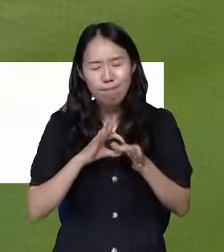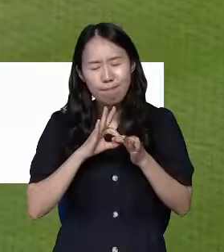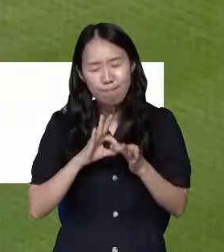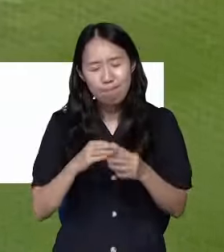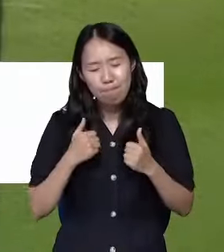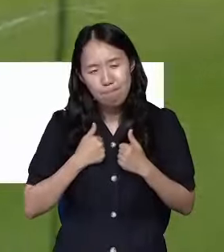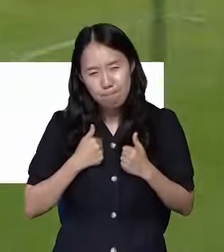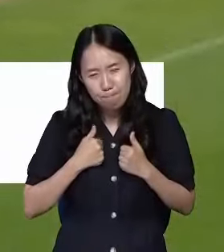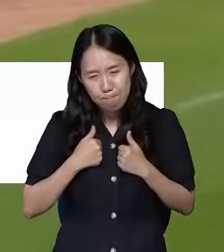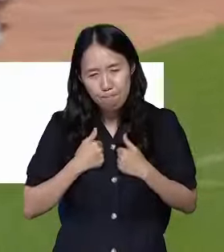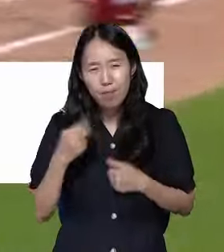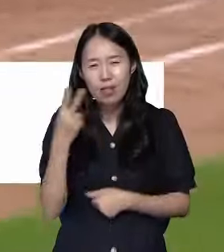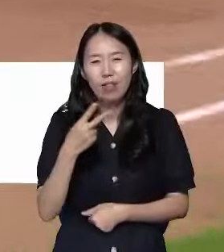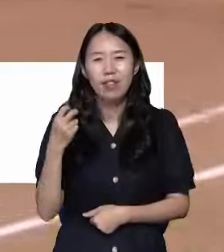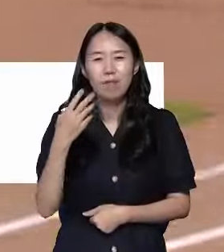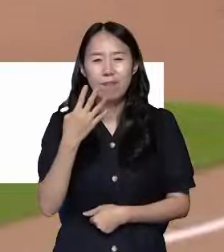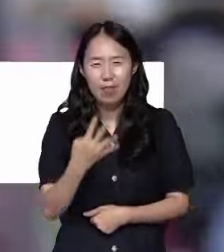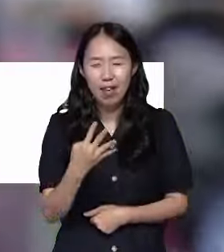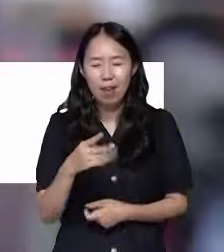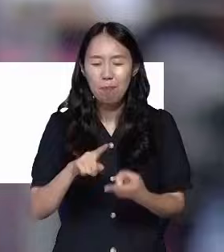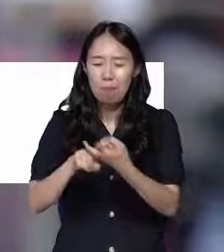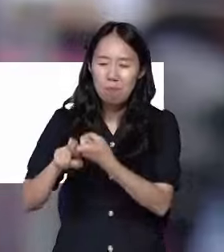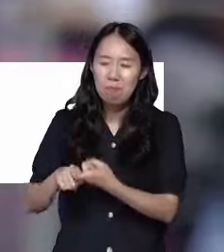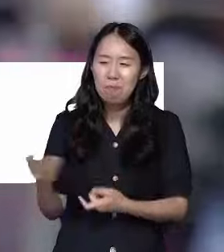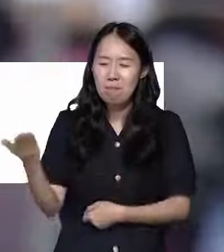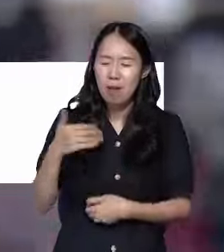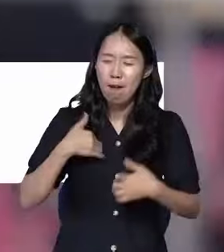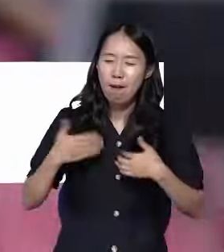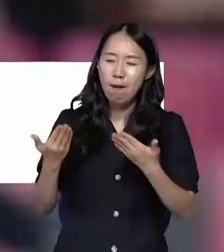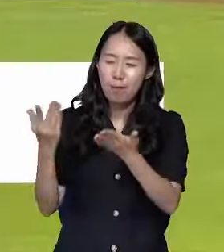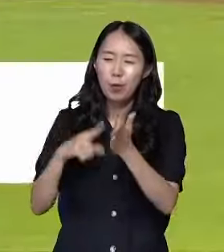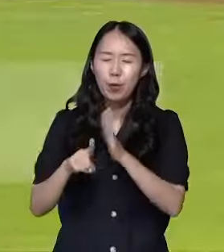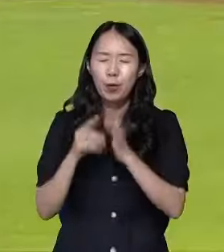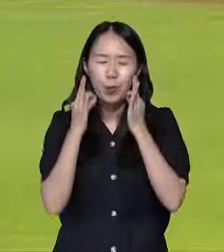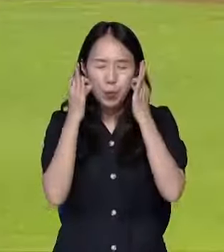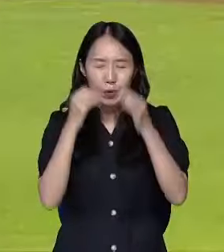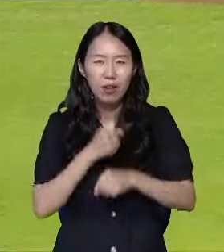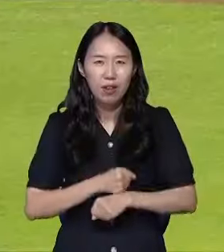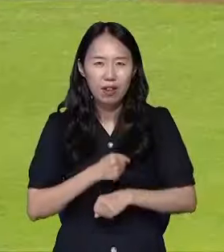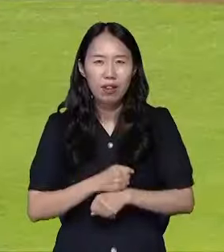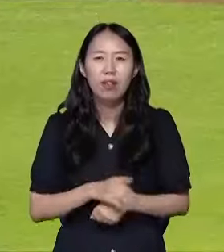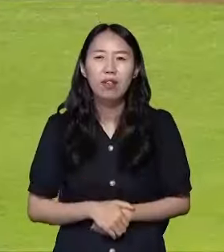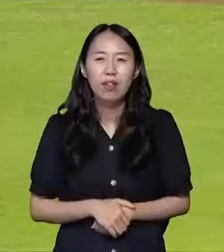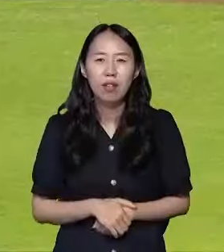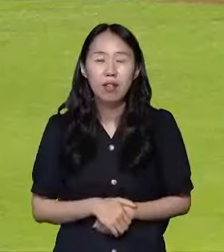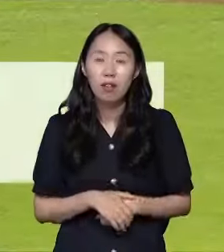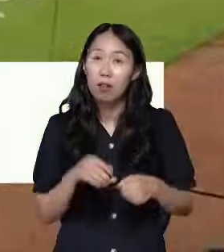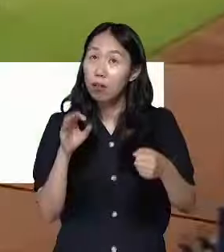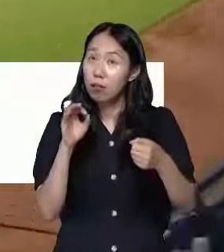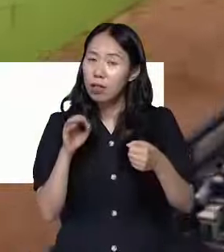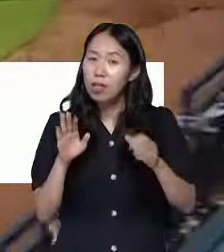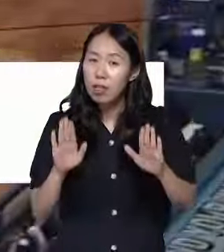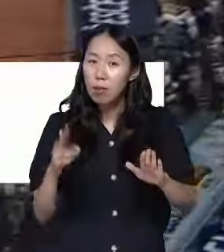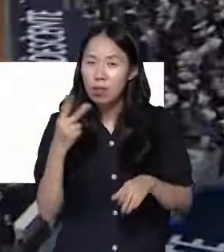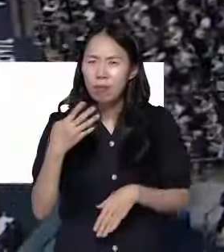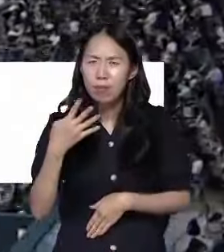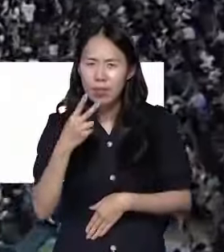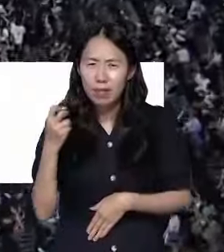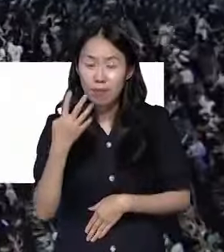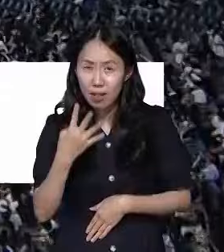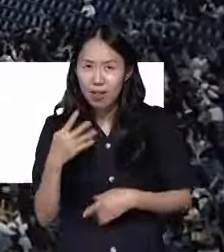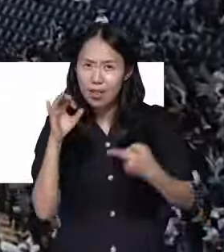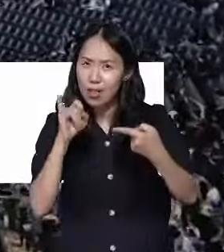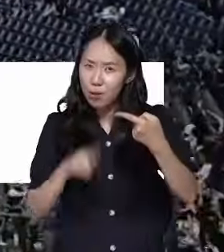유지해가지고 2024년도에는 팬들이 크게 웃을 수 있도록 열심히 하겠습니다. 정규 시즌 우승 확률